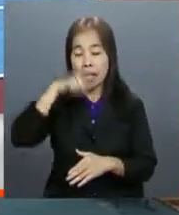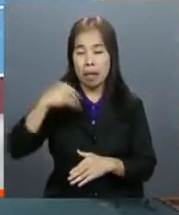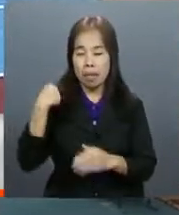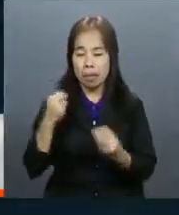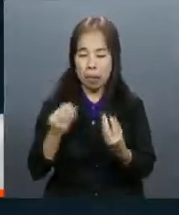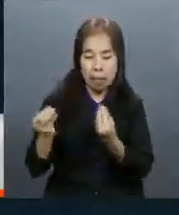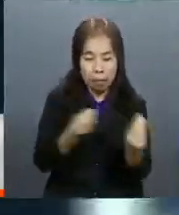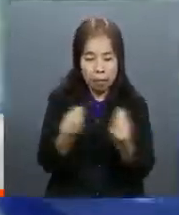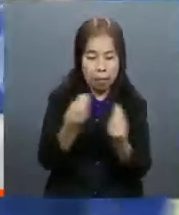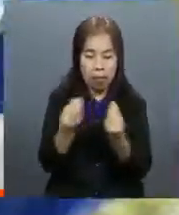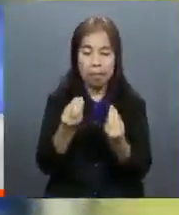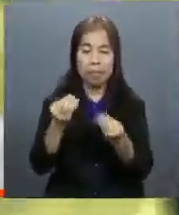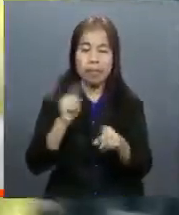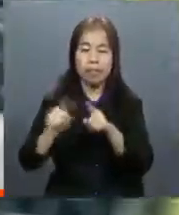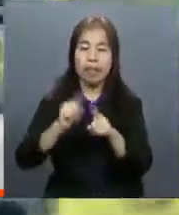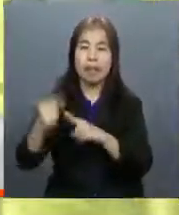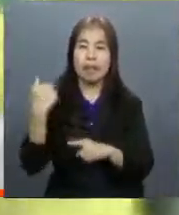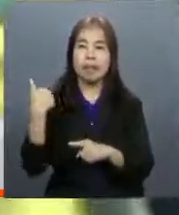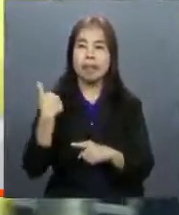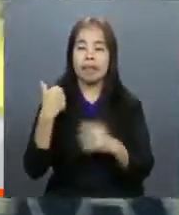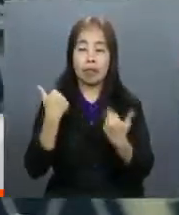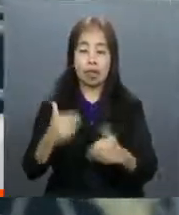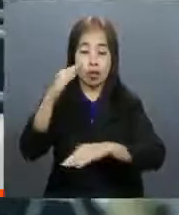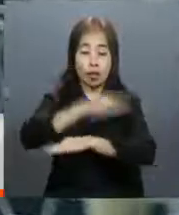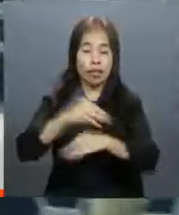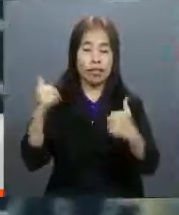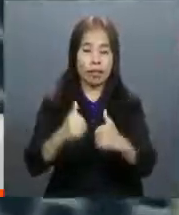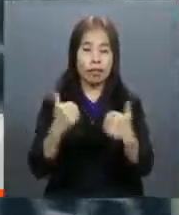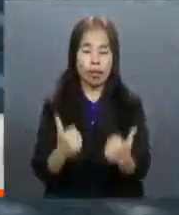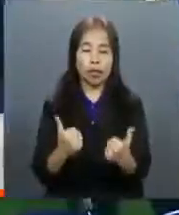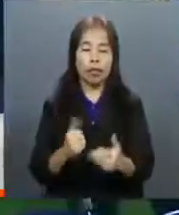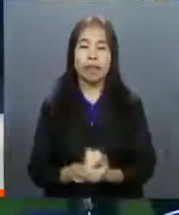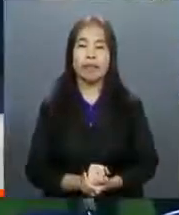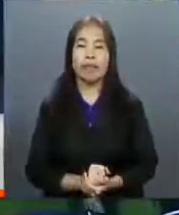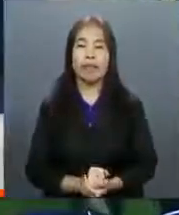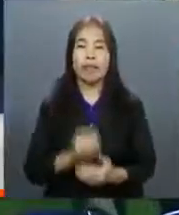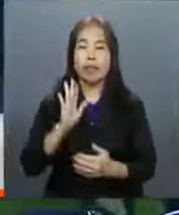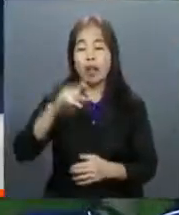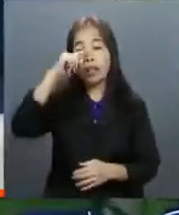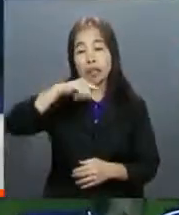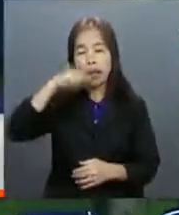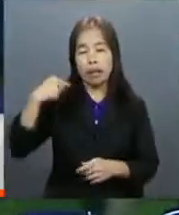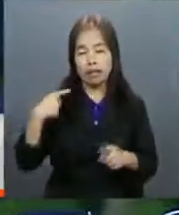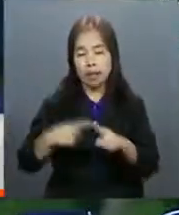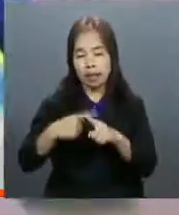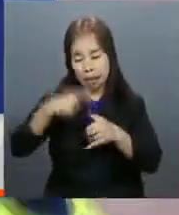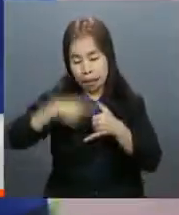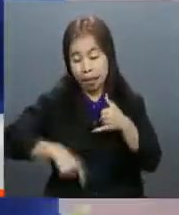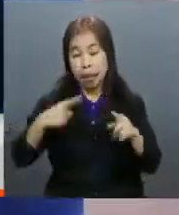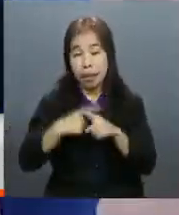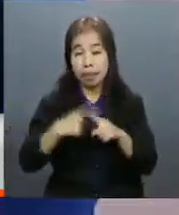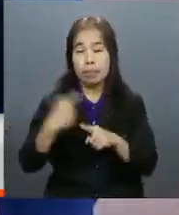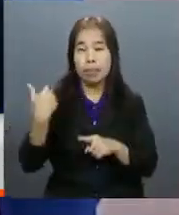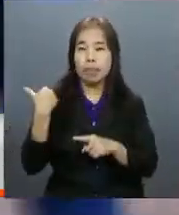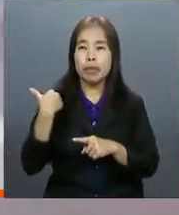ลางในการพิชิตอุซเบกิสถานในเย็นวันนี้ครับสำหรับนักเตะตัวหลักของไทยไม่มีอาการบาดเจ็บครับนำโดยสุภวุฒิเถื่อนกล